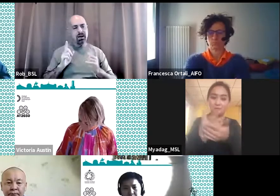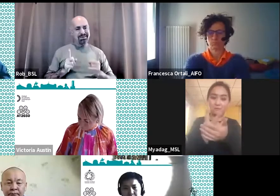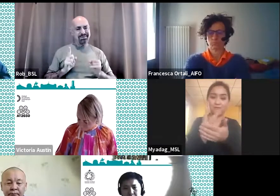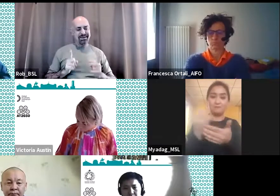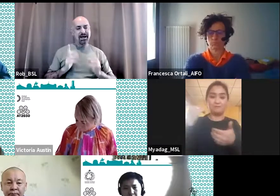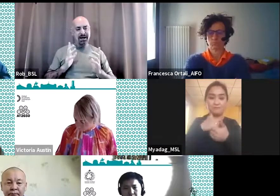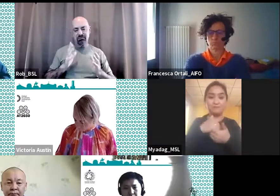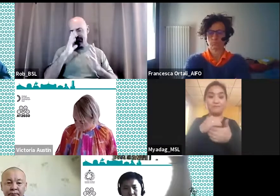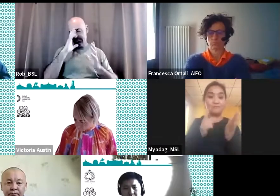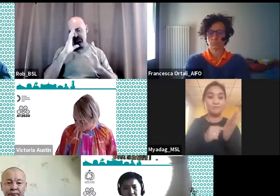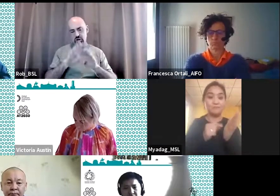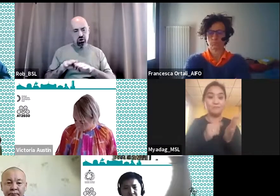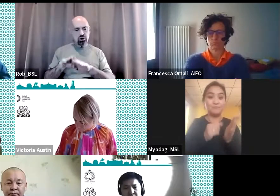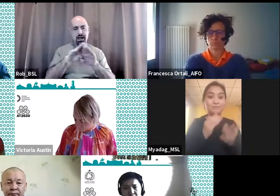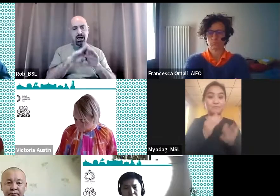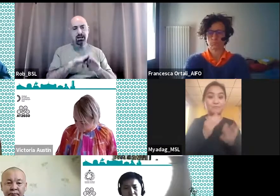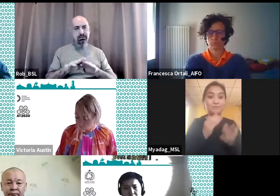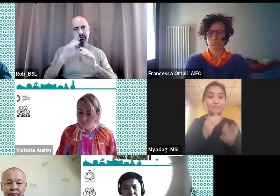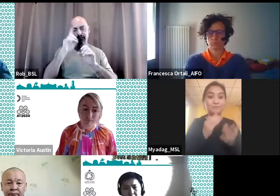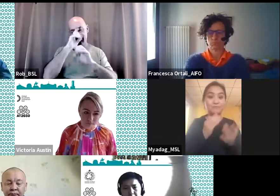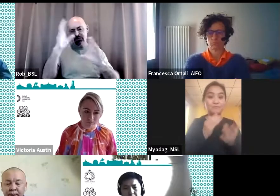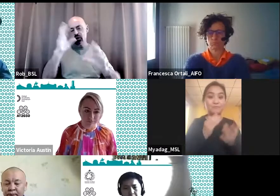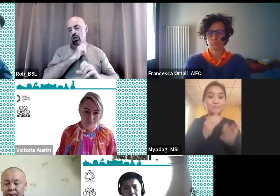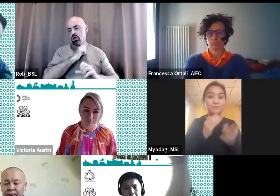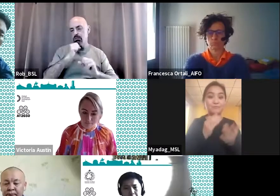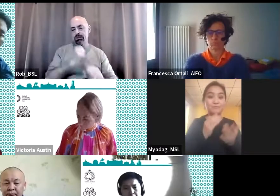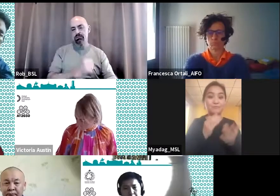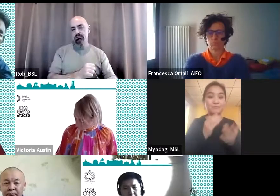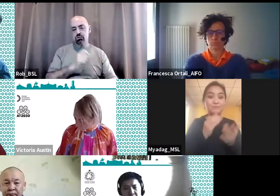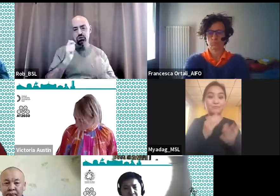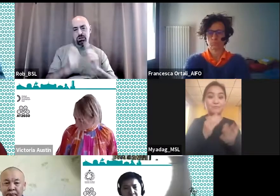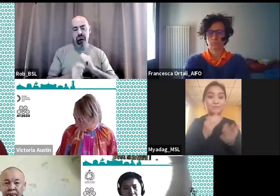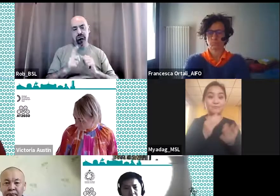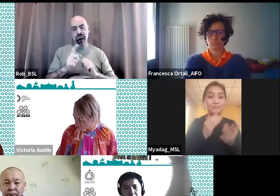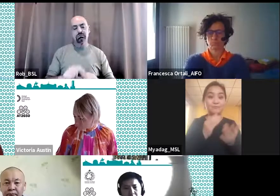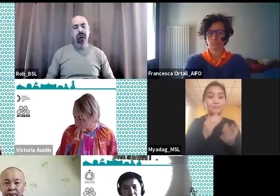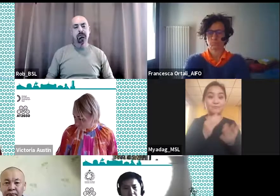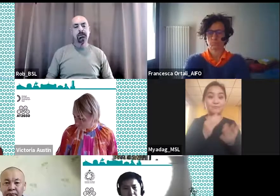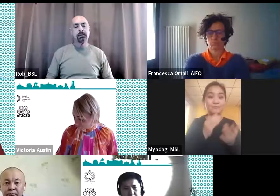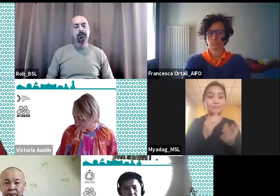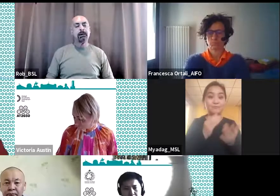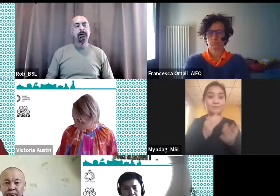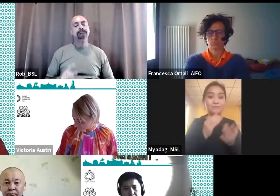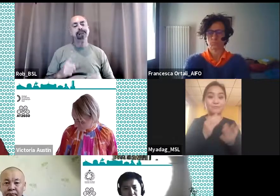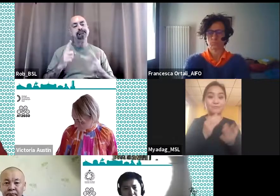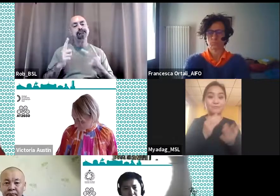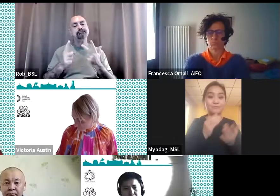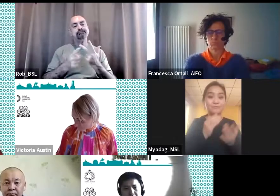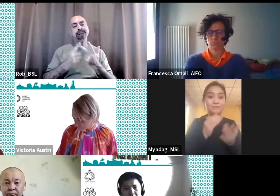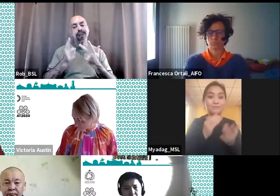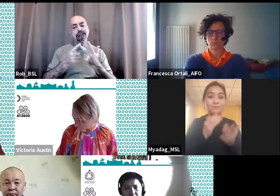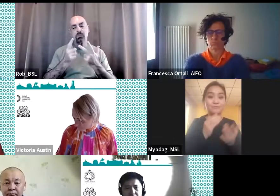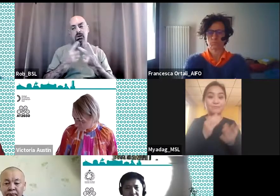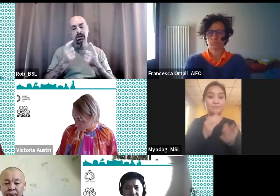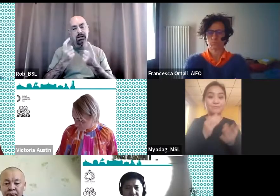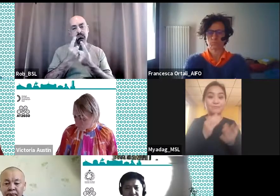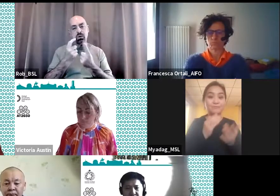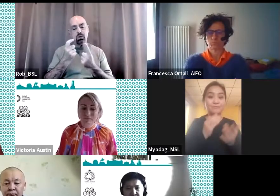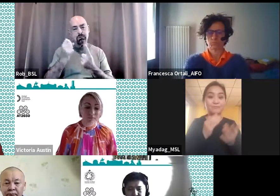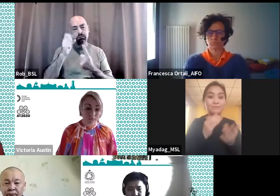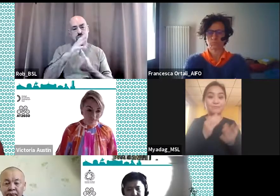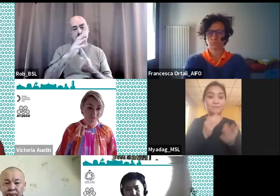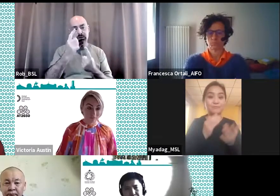хүртээмжтэй байдал гэдгийн стандартад болохоор стандарт нь өөрөө одоо хамгийн